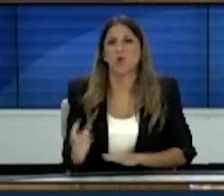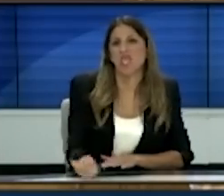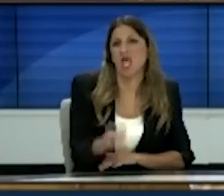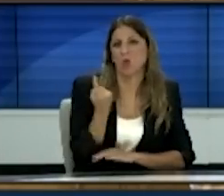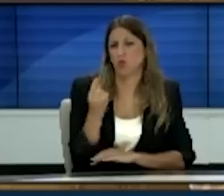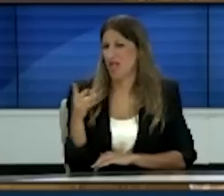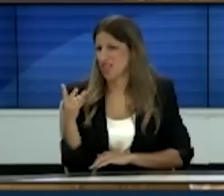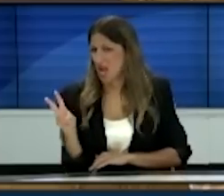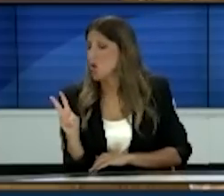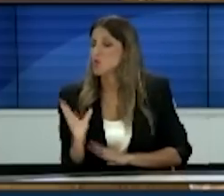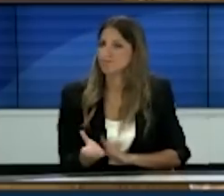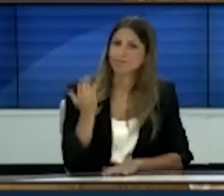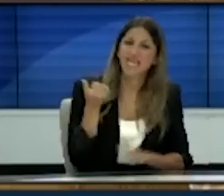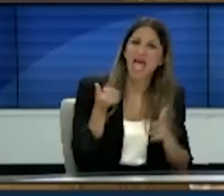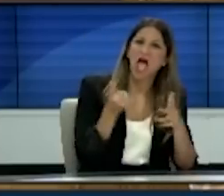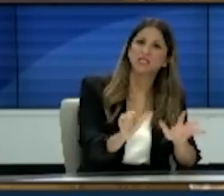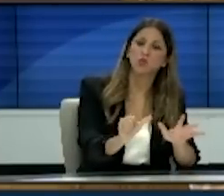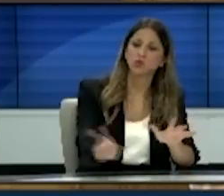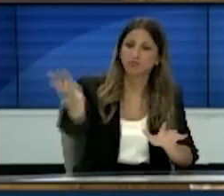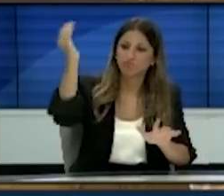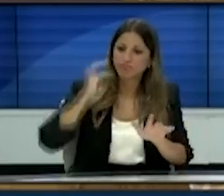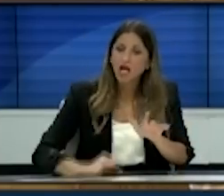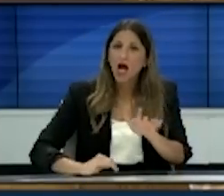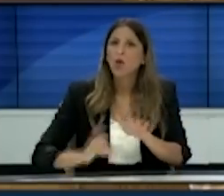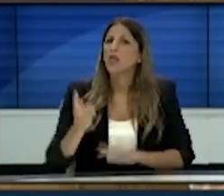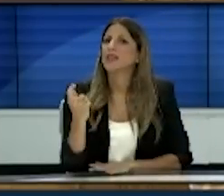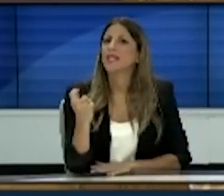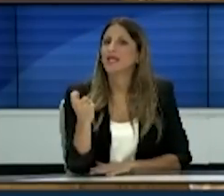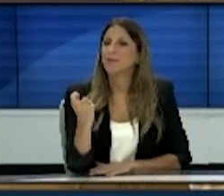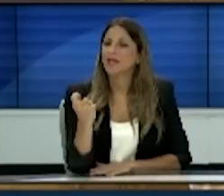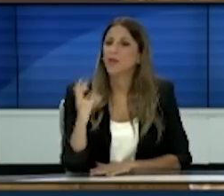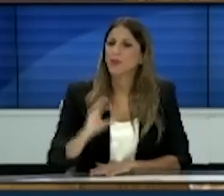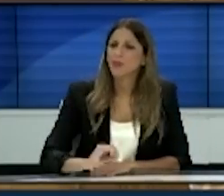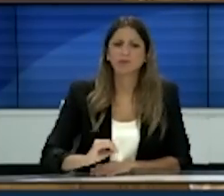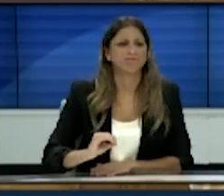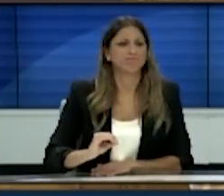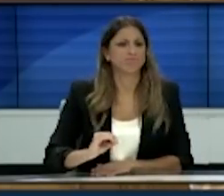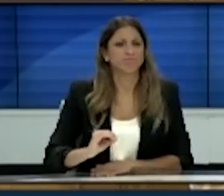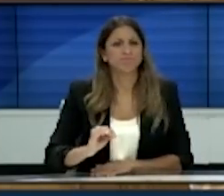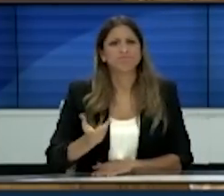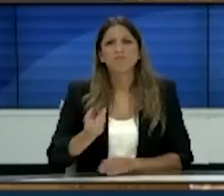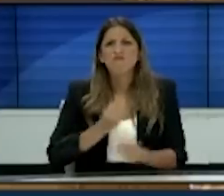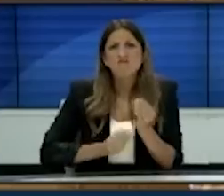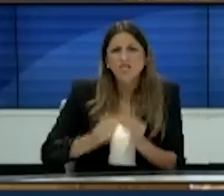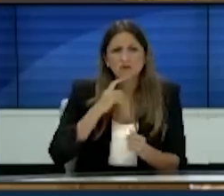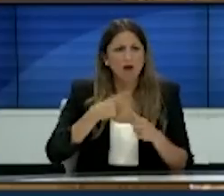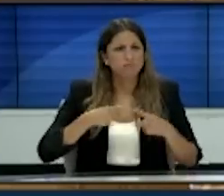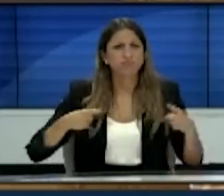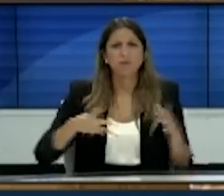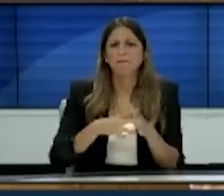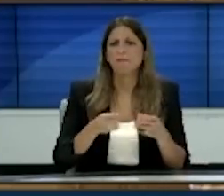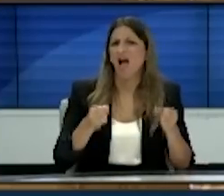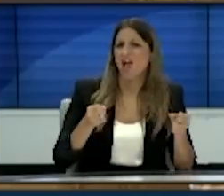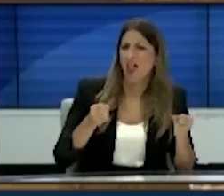αν δεν υπάρξει γενναία μείωση και πλαφών στις τιμές στα βασικά είδη πλατιάς κατανάλωσης,